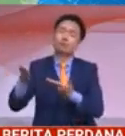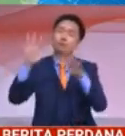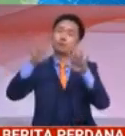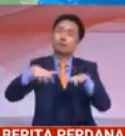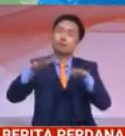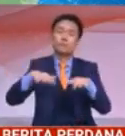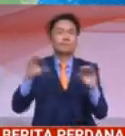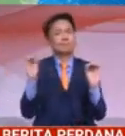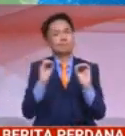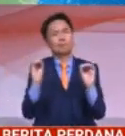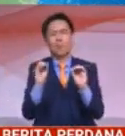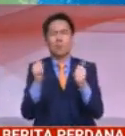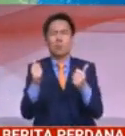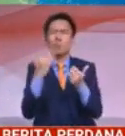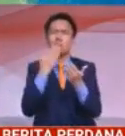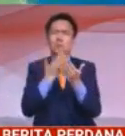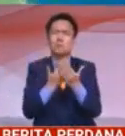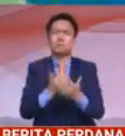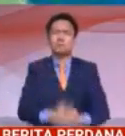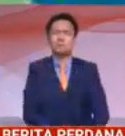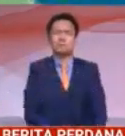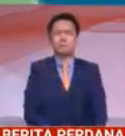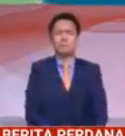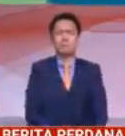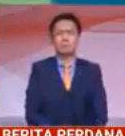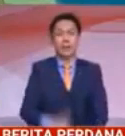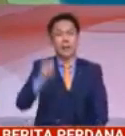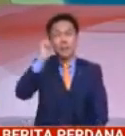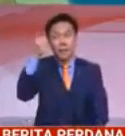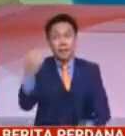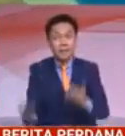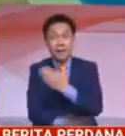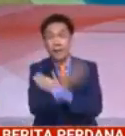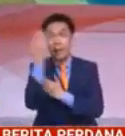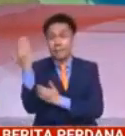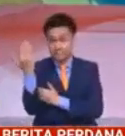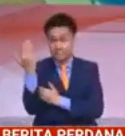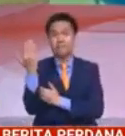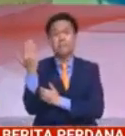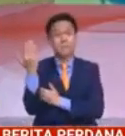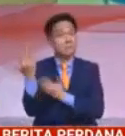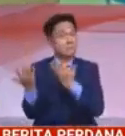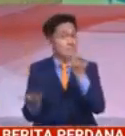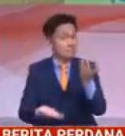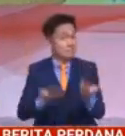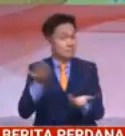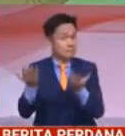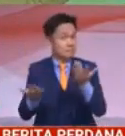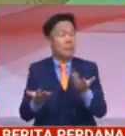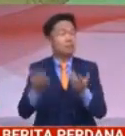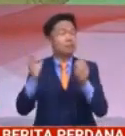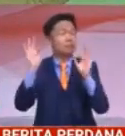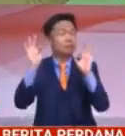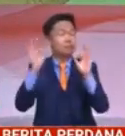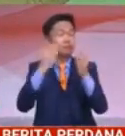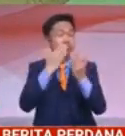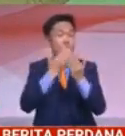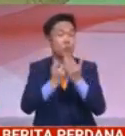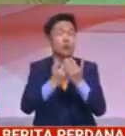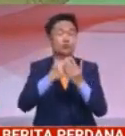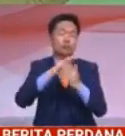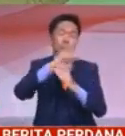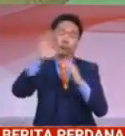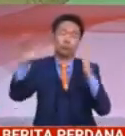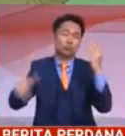dan tiada hujan buat masa ini. Pada esok pagi pula, Met Malaysia menjangkakan keadaan cuaca adalah baik di hampir ke